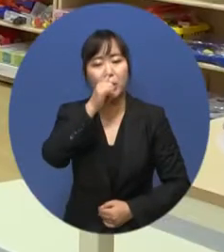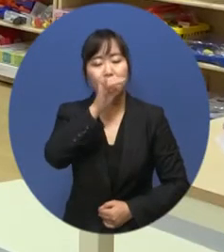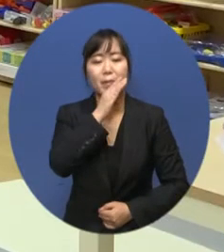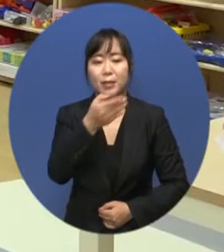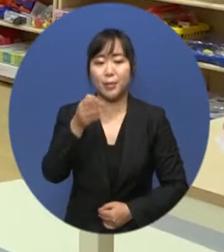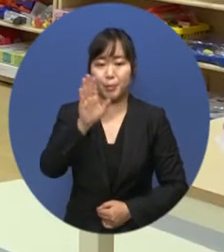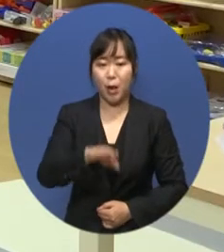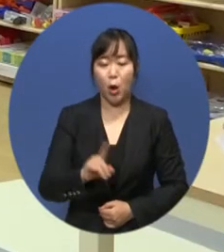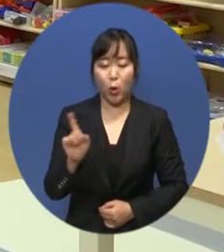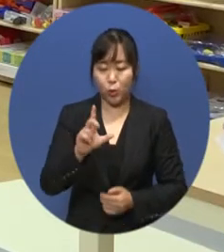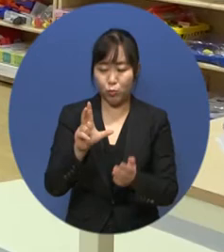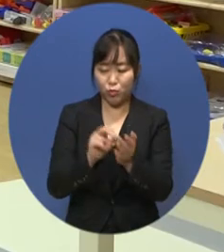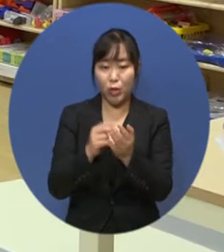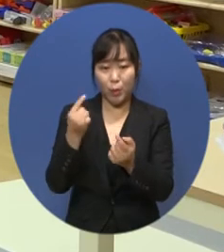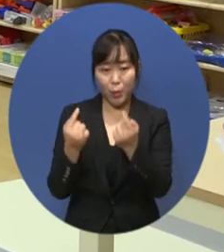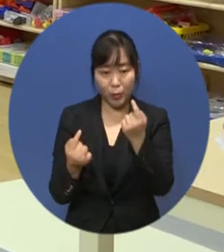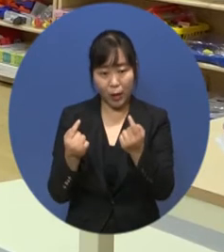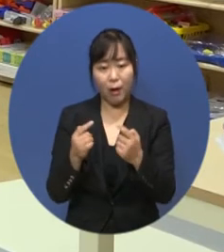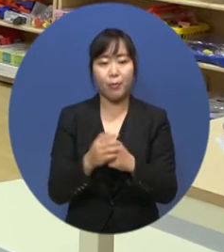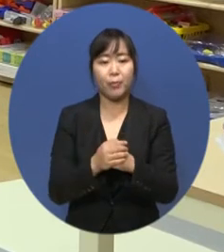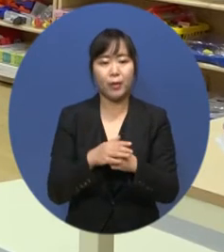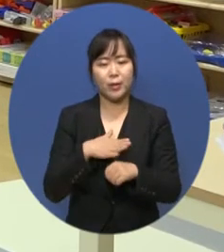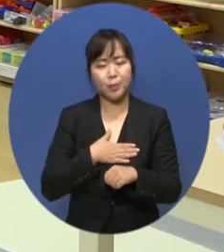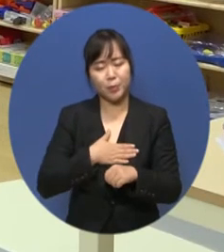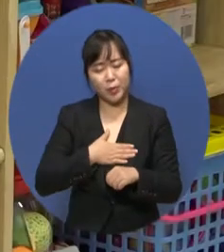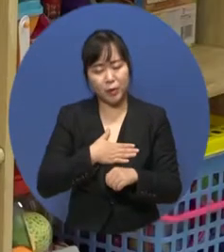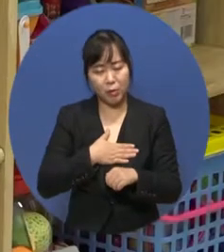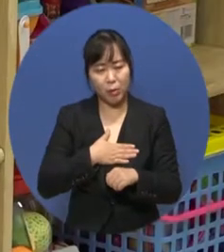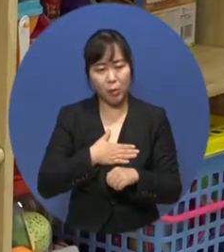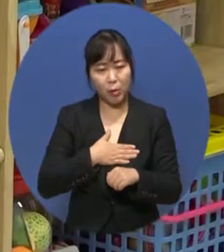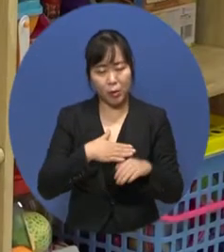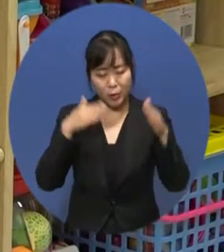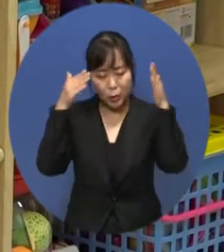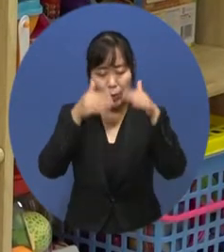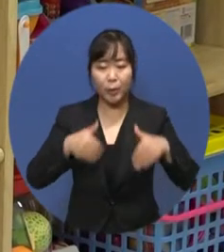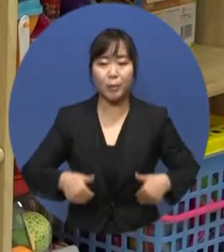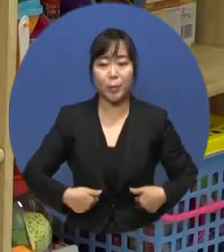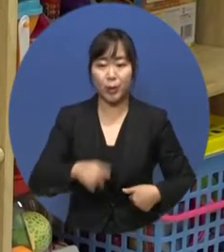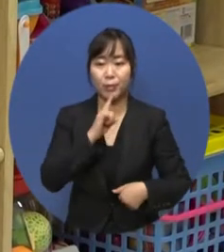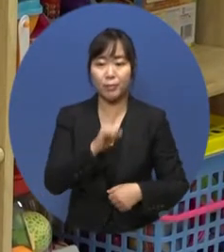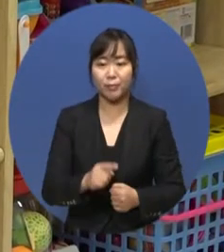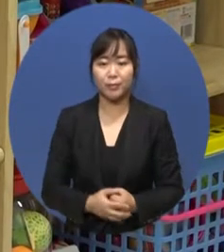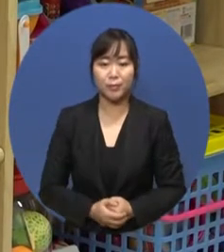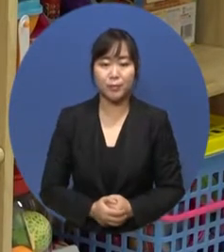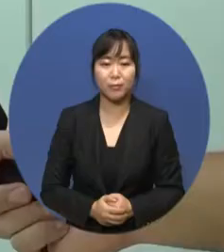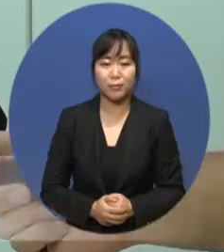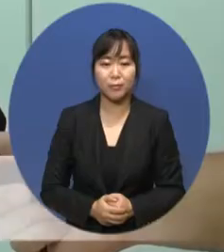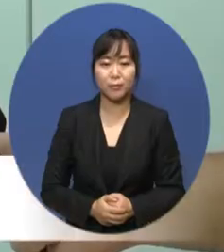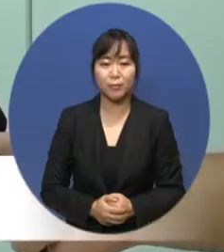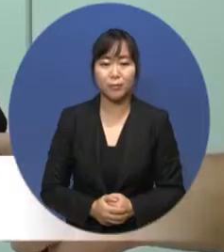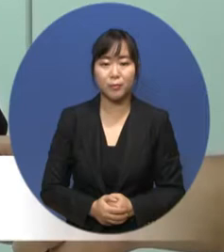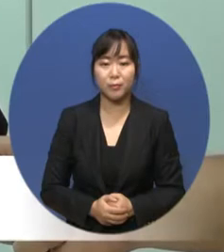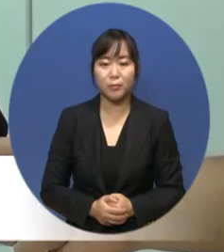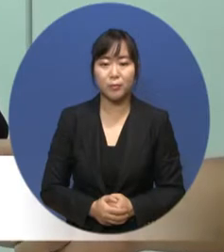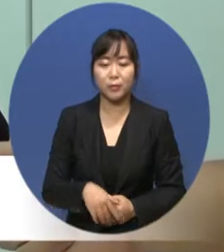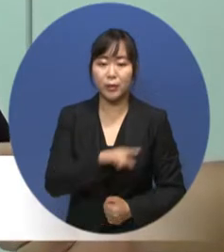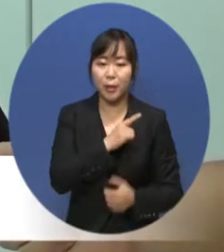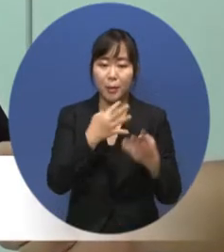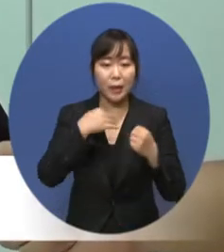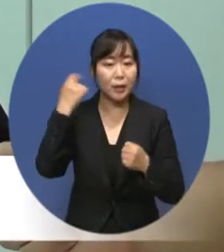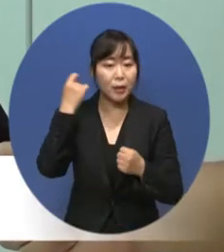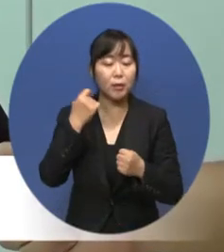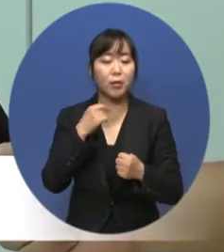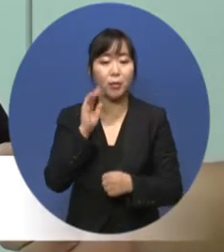있지만 어떤 문제보다도 심리적인 부분에 주목할 필요가 있다고 강조합니다. 가장 많이 들었던